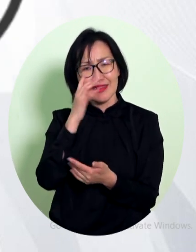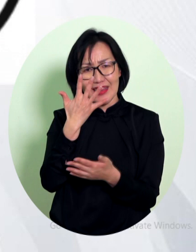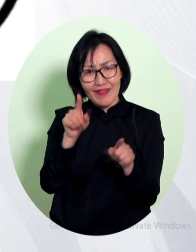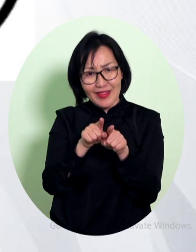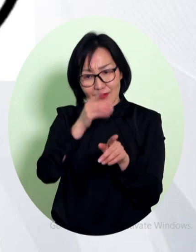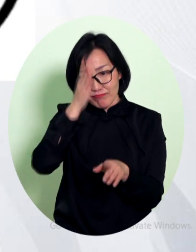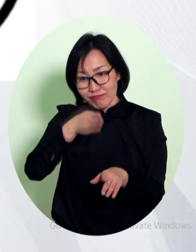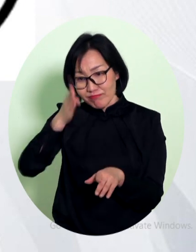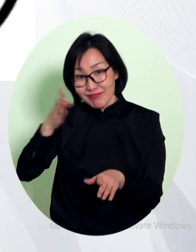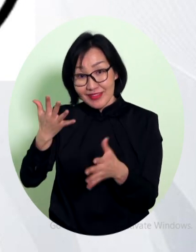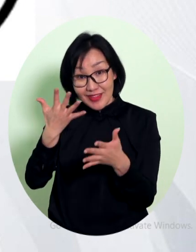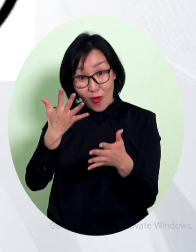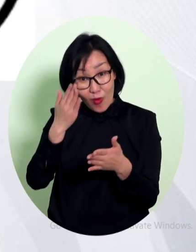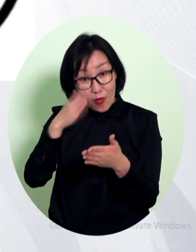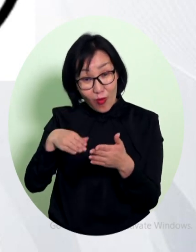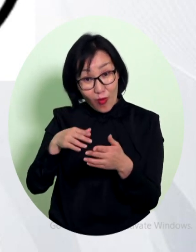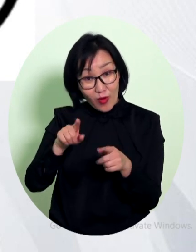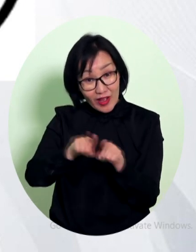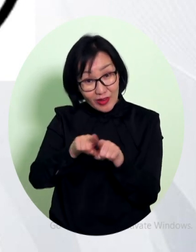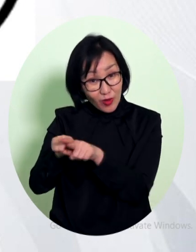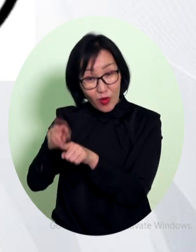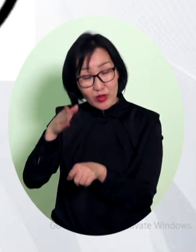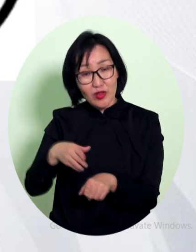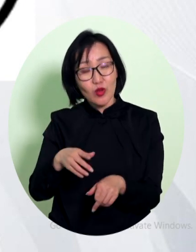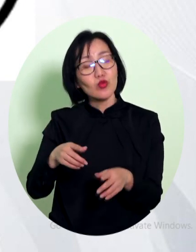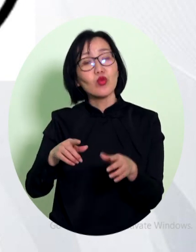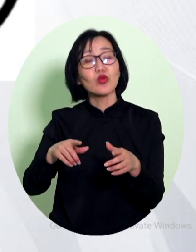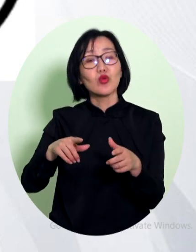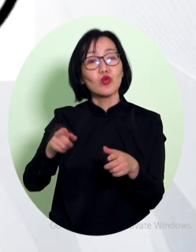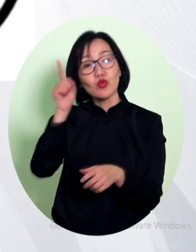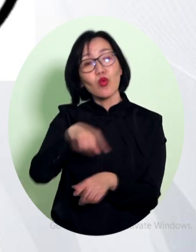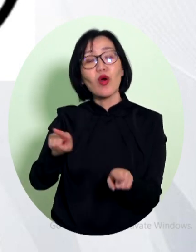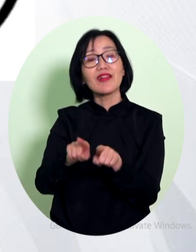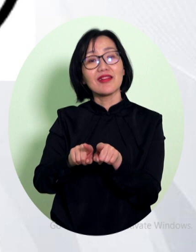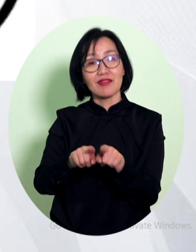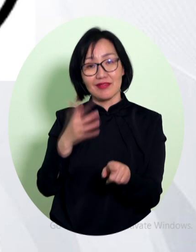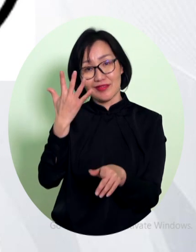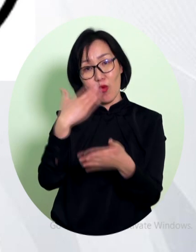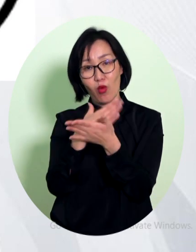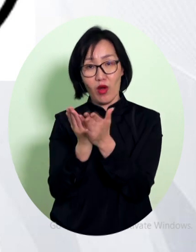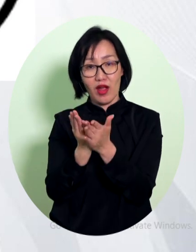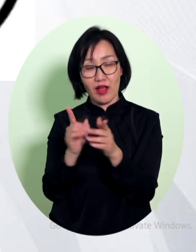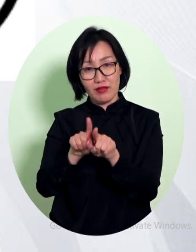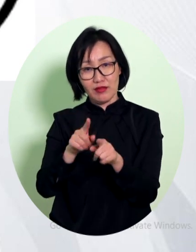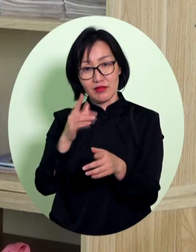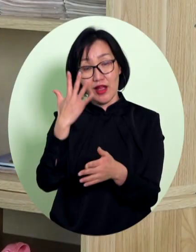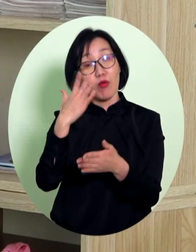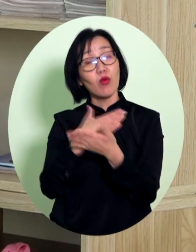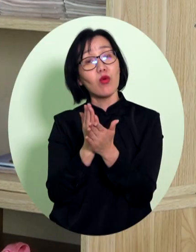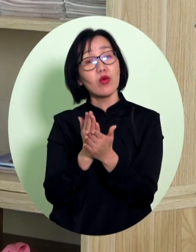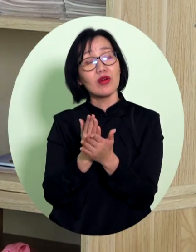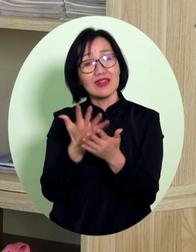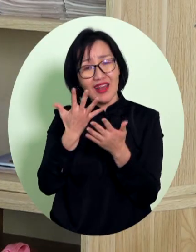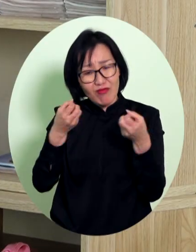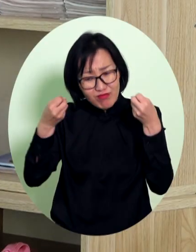Таван тэнцээ байна. Тэгвэл мөн дугуйгаа хэдэн тэнцээ хуваах вэ? Таван тэнцээ. Тэгвэл